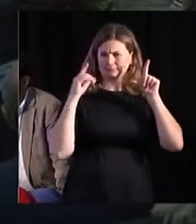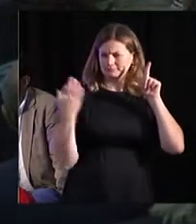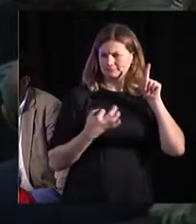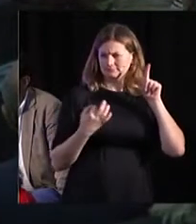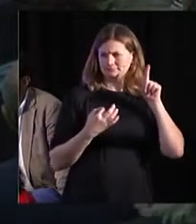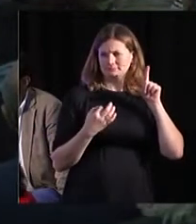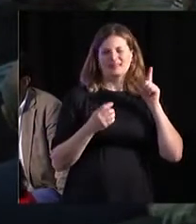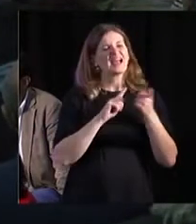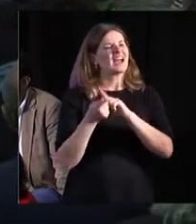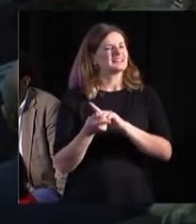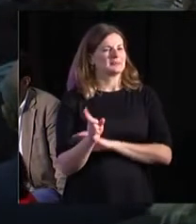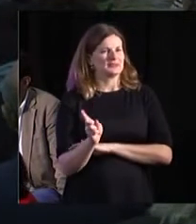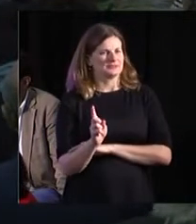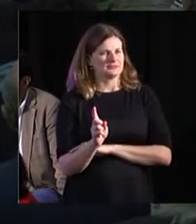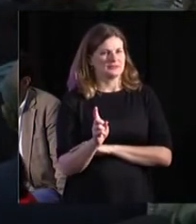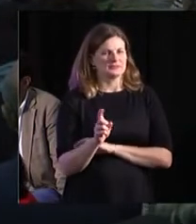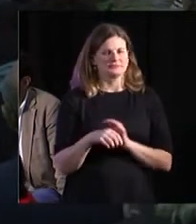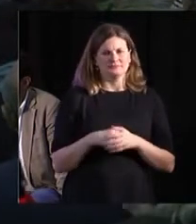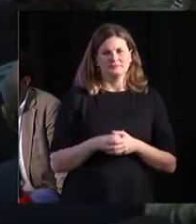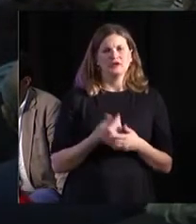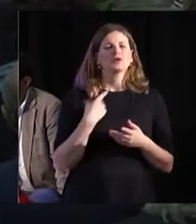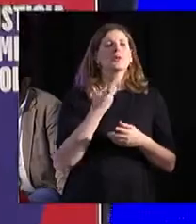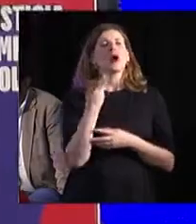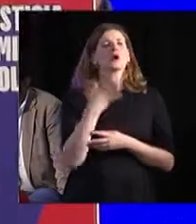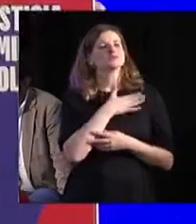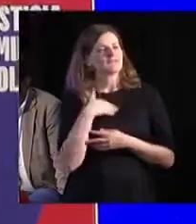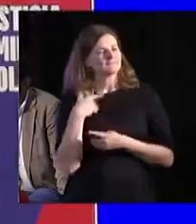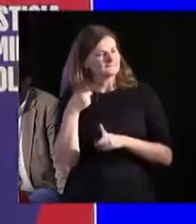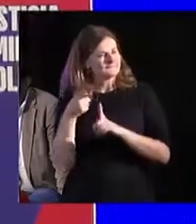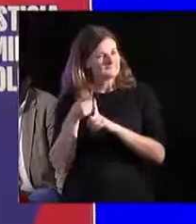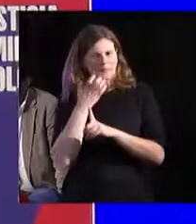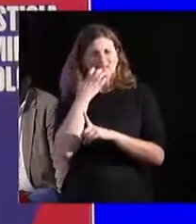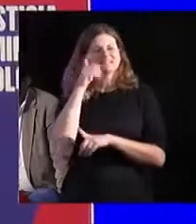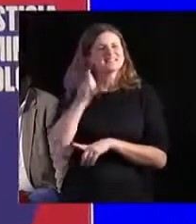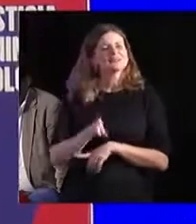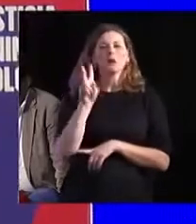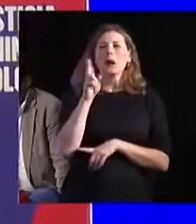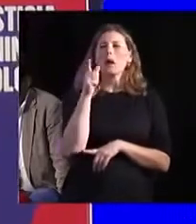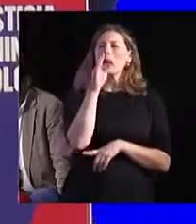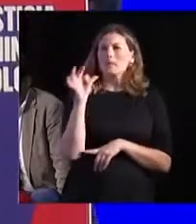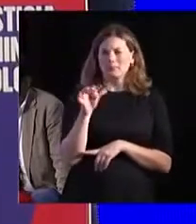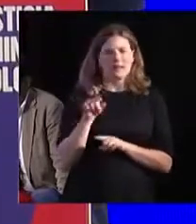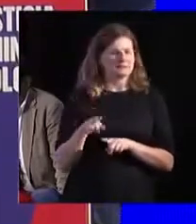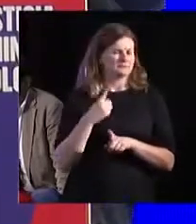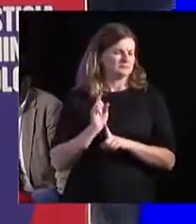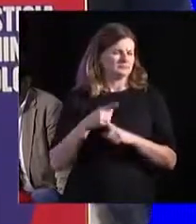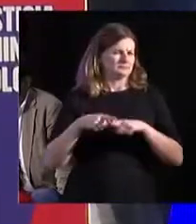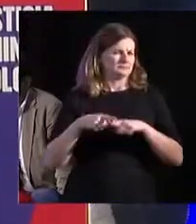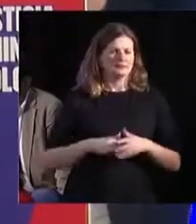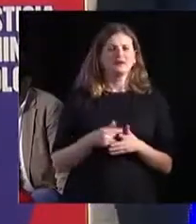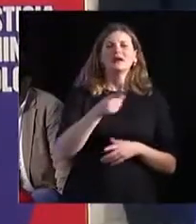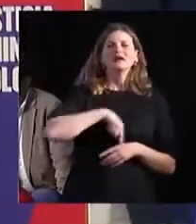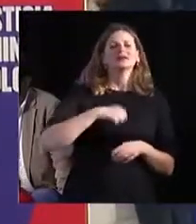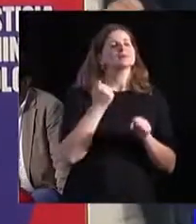i no al servei dels lobbies, com voldria el senyor Valls. Un ajuntament que defensa els drets i les llibertats de tots, de